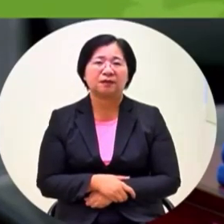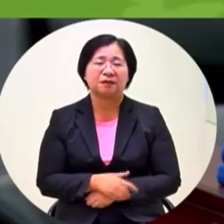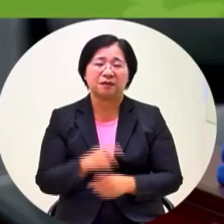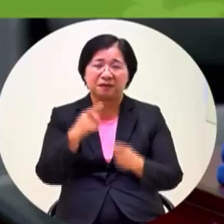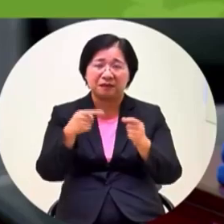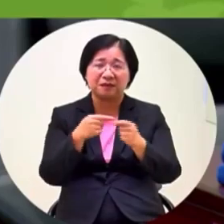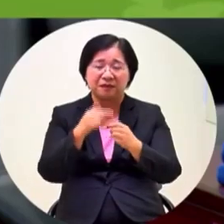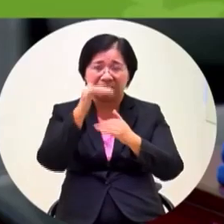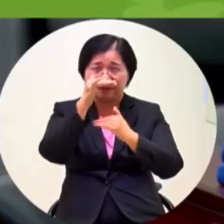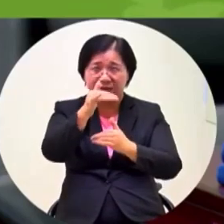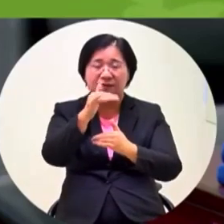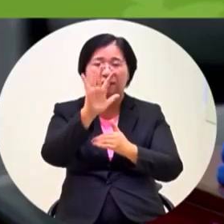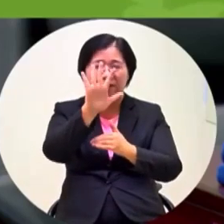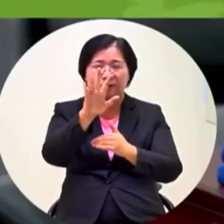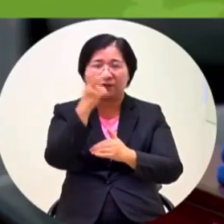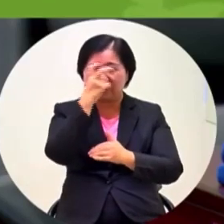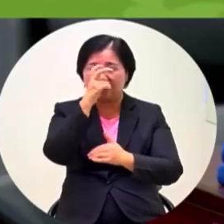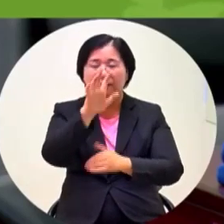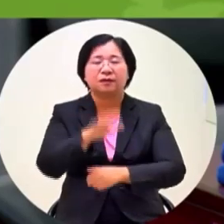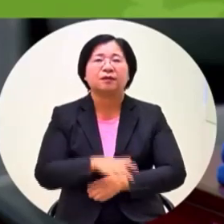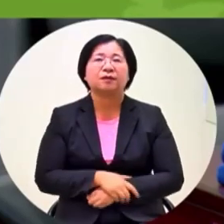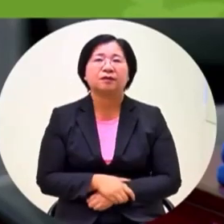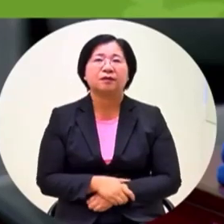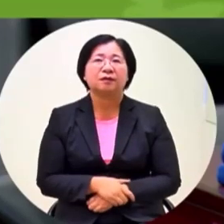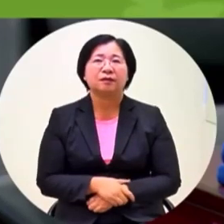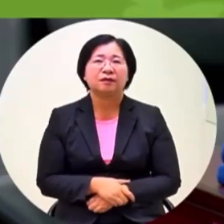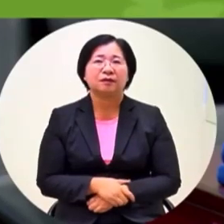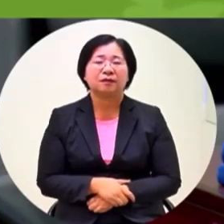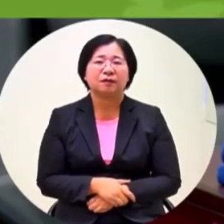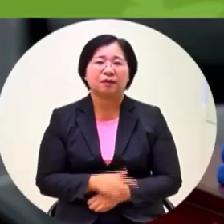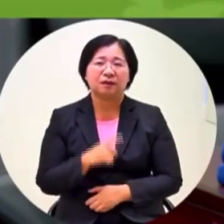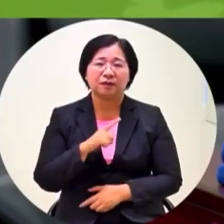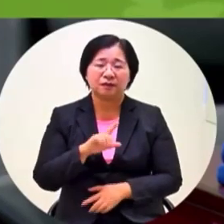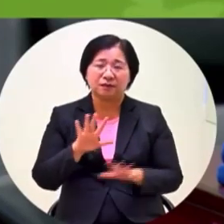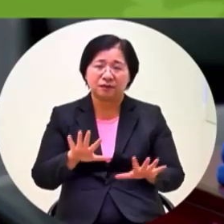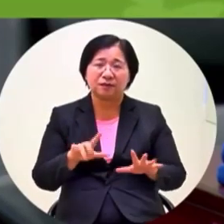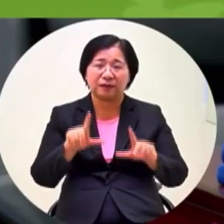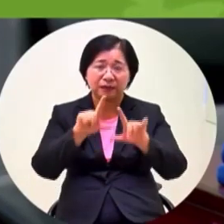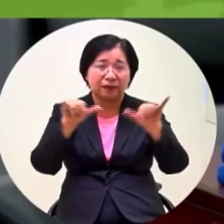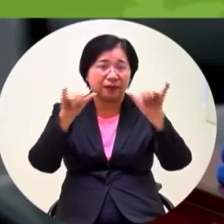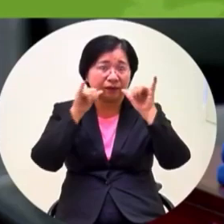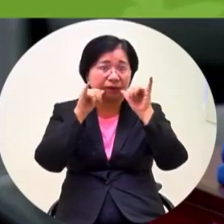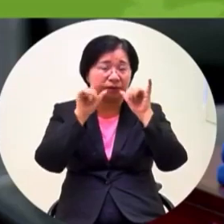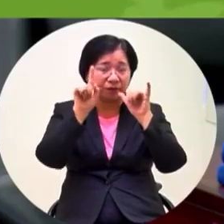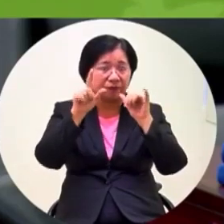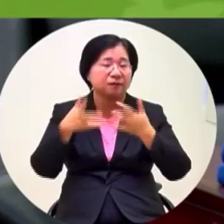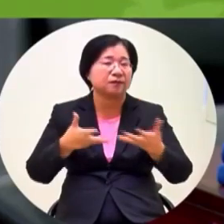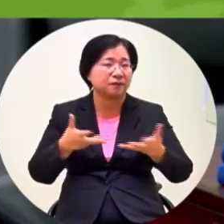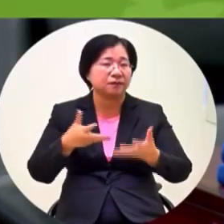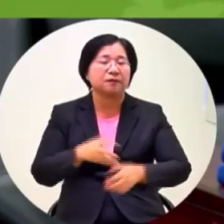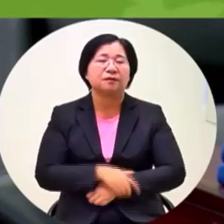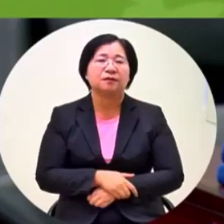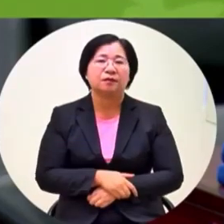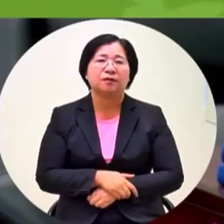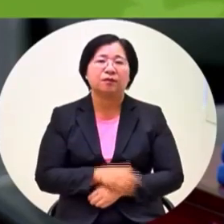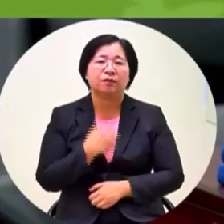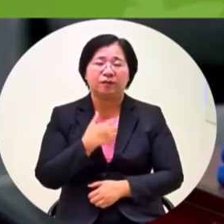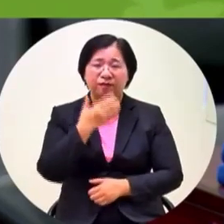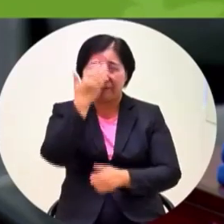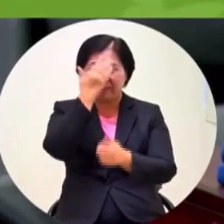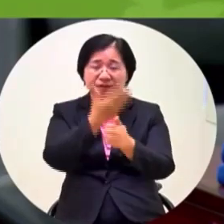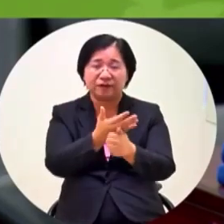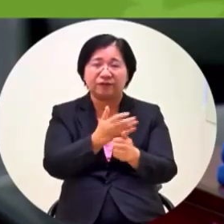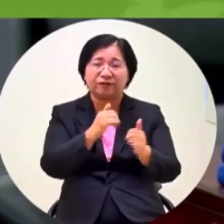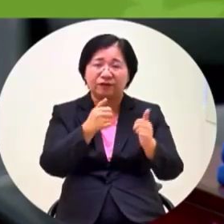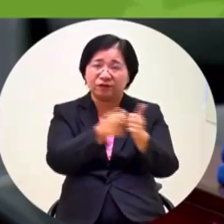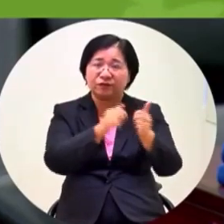是我要拜托，即马咱大寮有一件，好的，我有甲副局长拜托到，我有副局